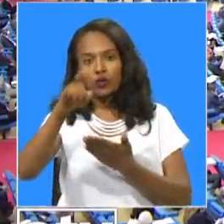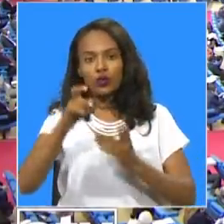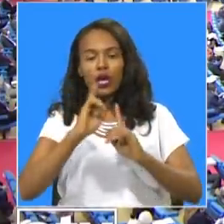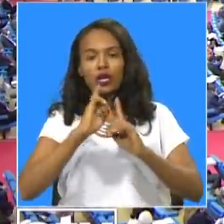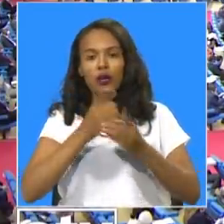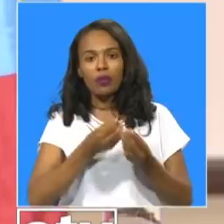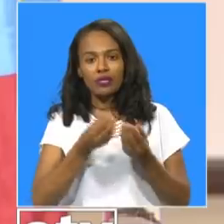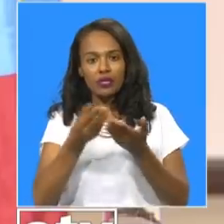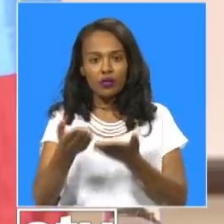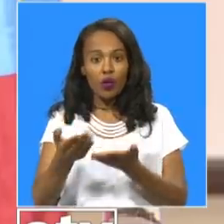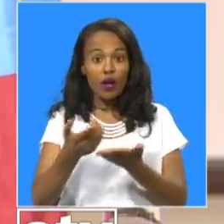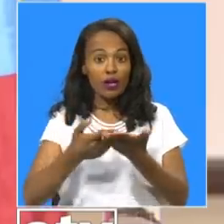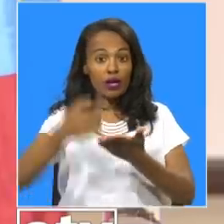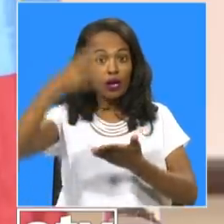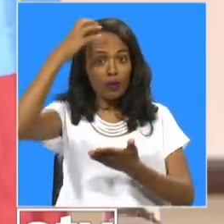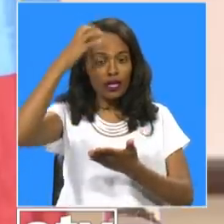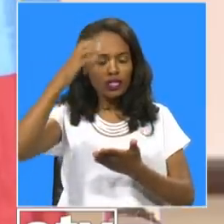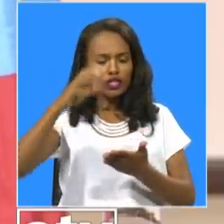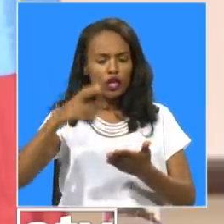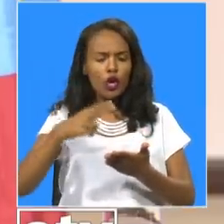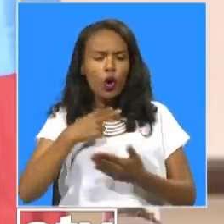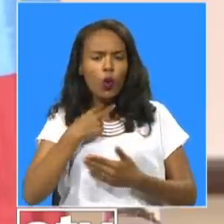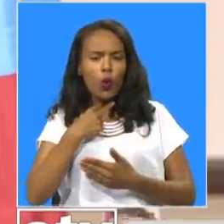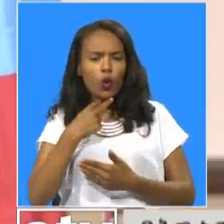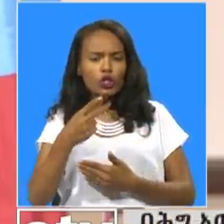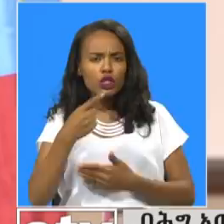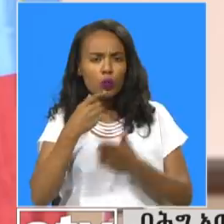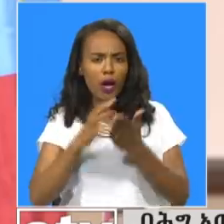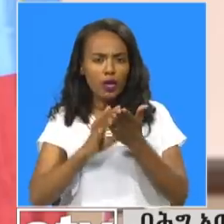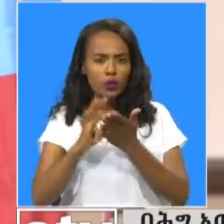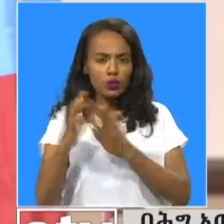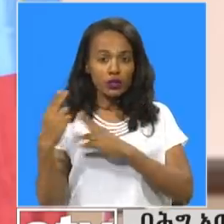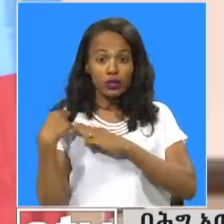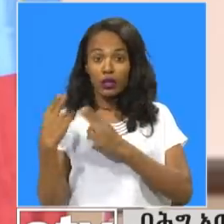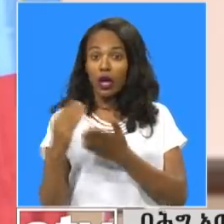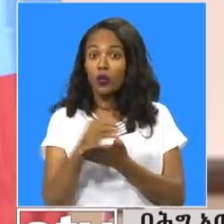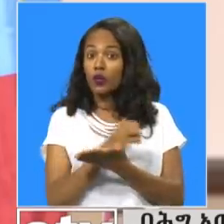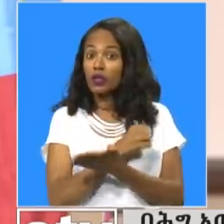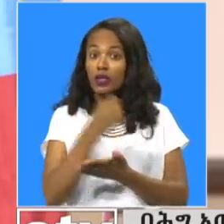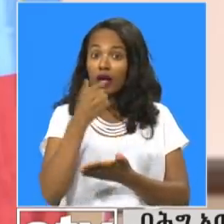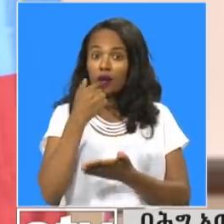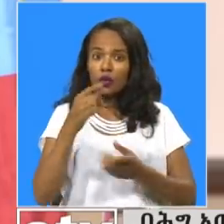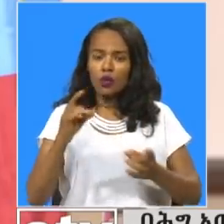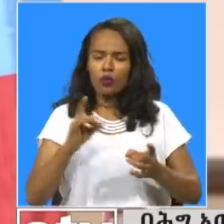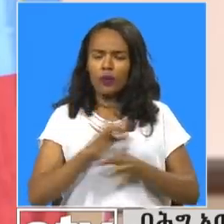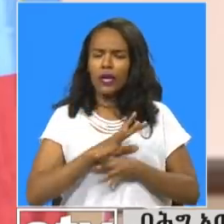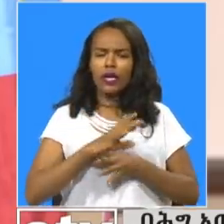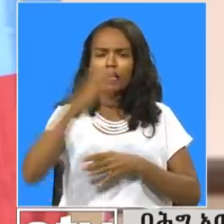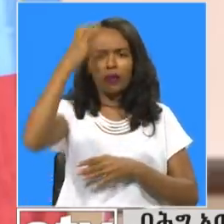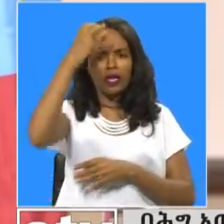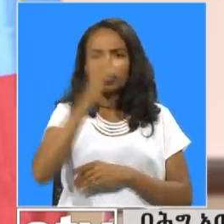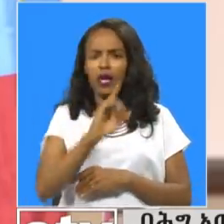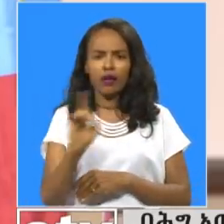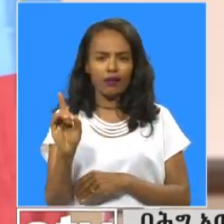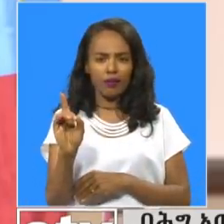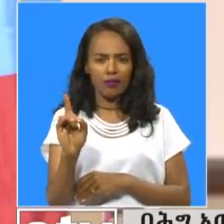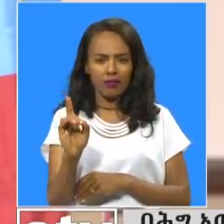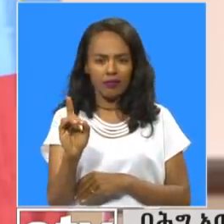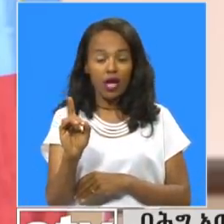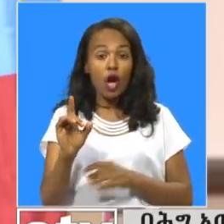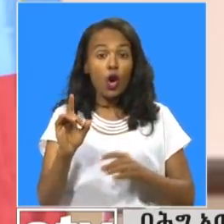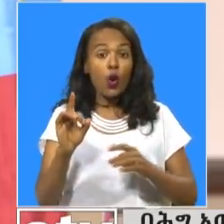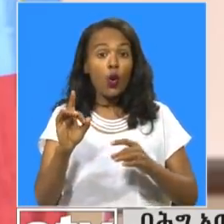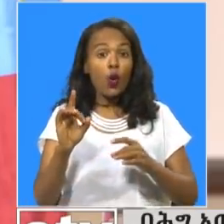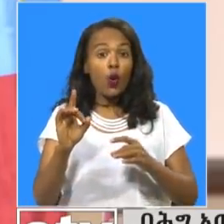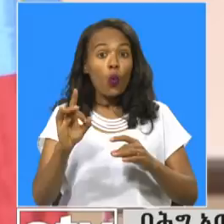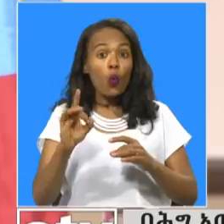መልስ ሰጥተዋል። ይህ መንግስት ኮሽ ባለ ቁጥር ስልጣኔ ይወሰድብኛል ብሎ የሚበረግግ መንግስት አይደለም።